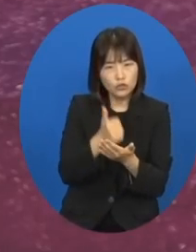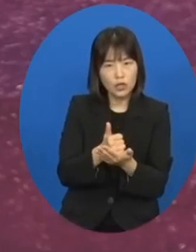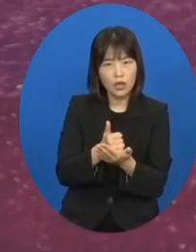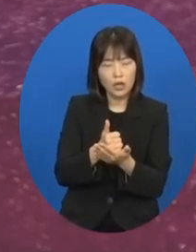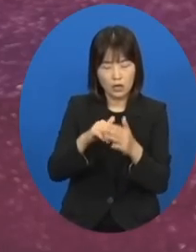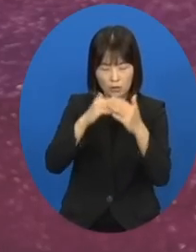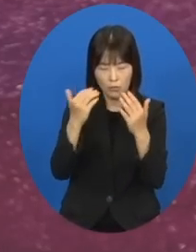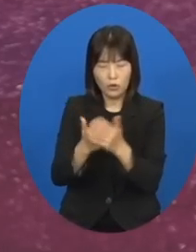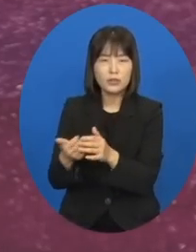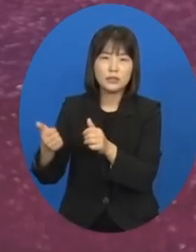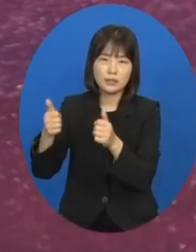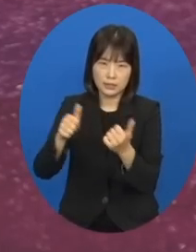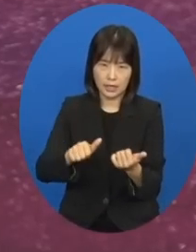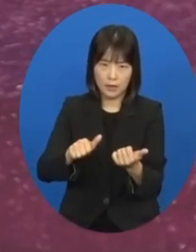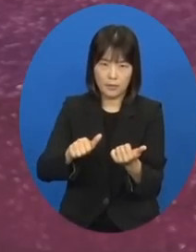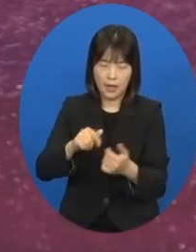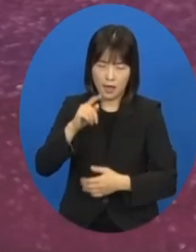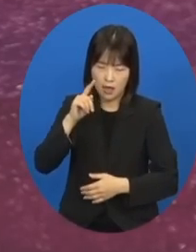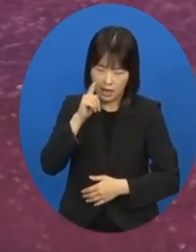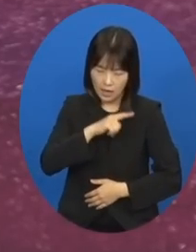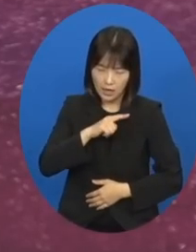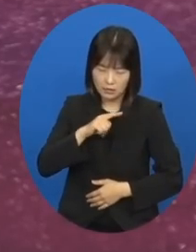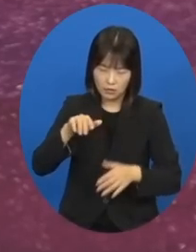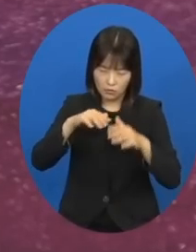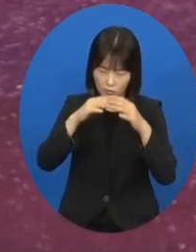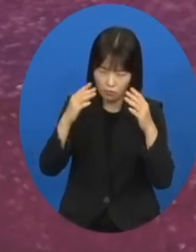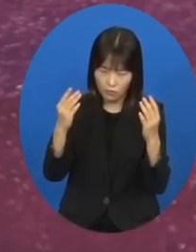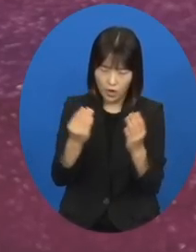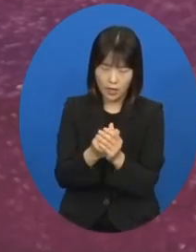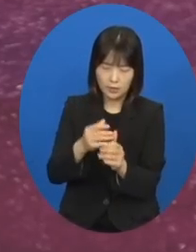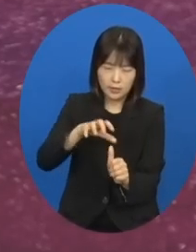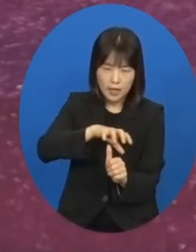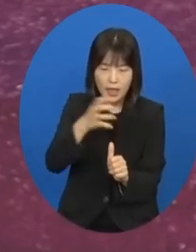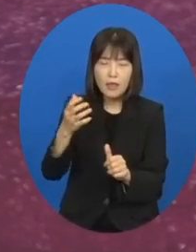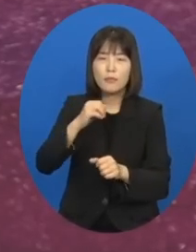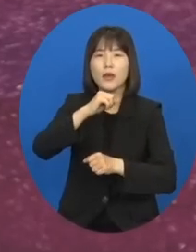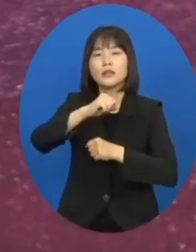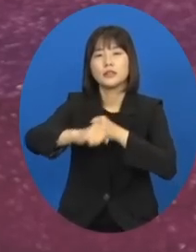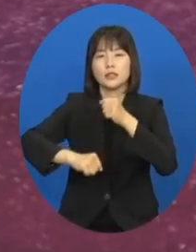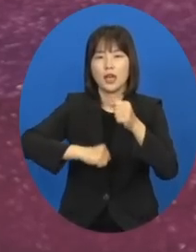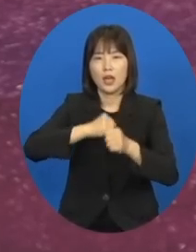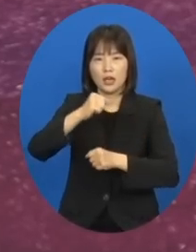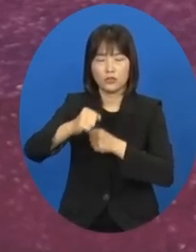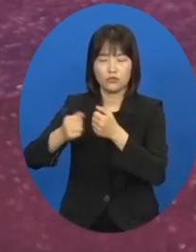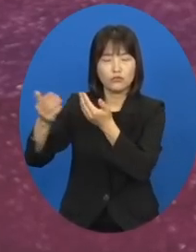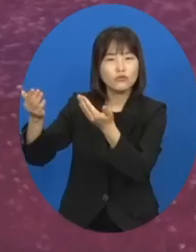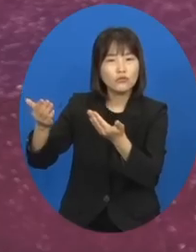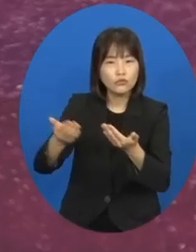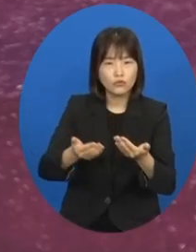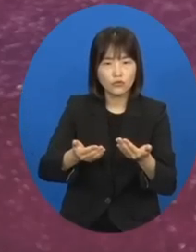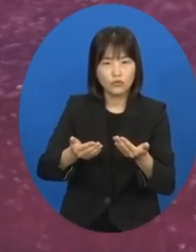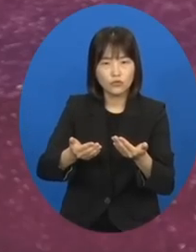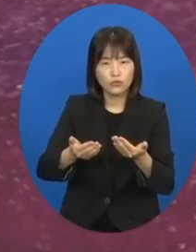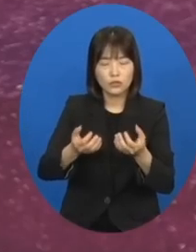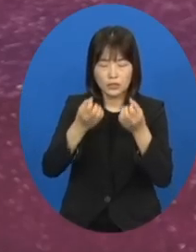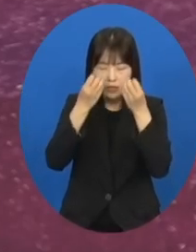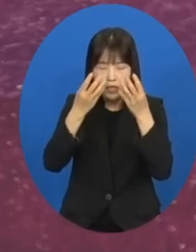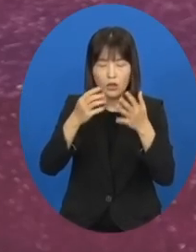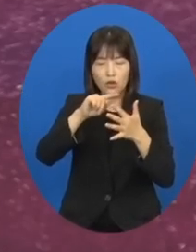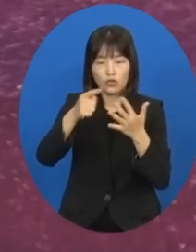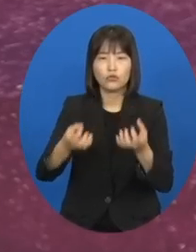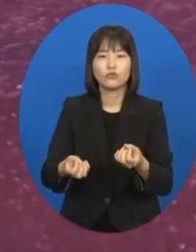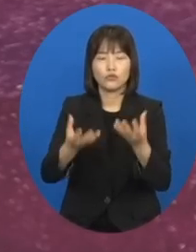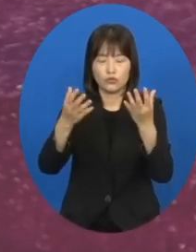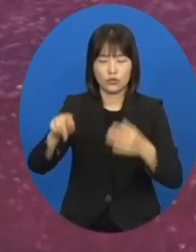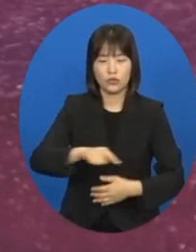사망과 모든 악에서의 완전한 해방과 자유를 가져오는 새로운 유월절을 너희가